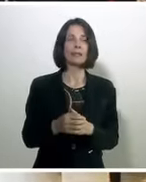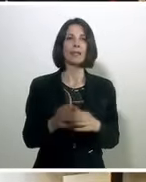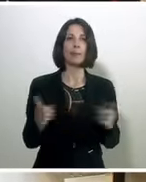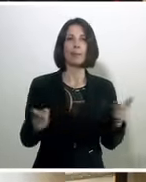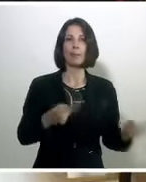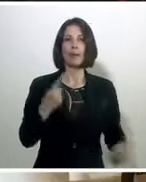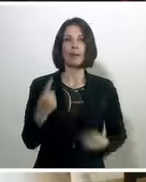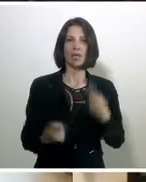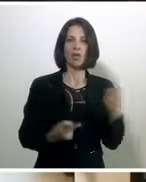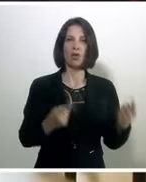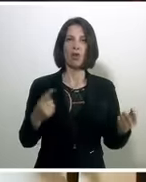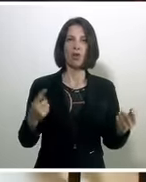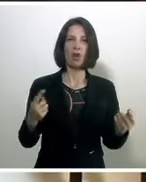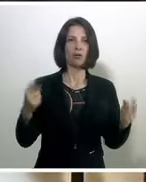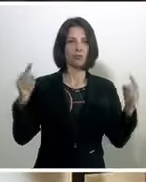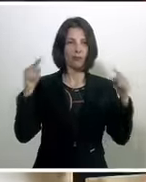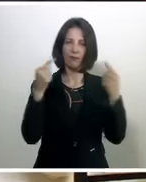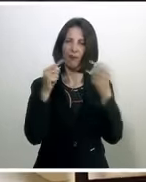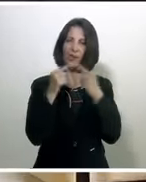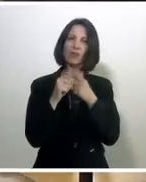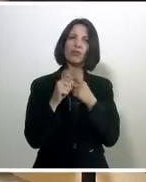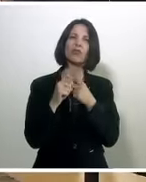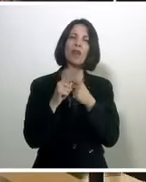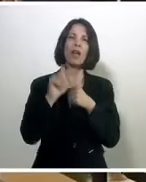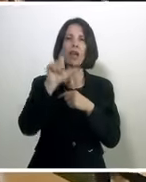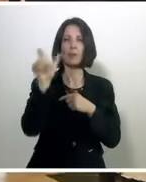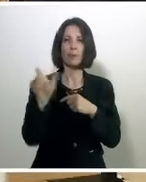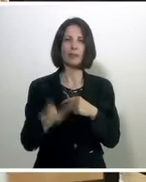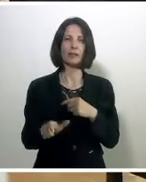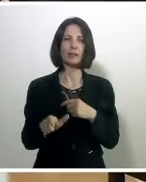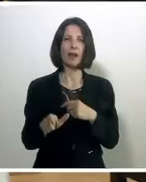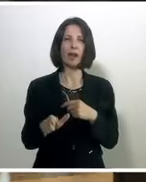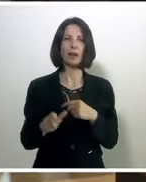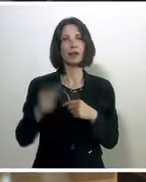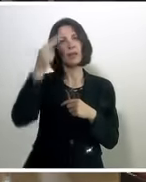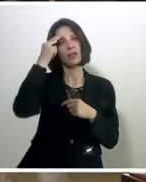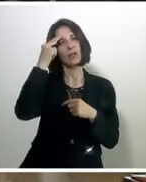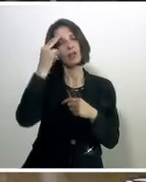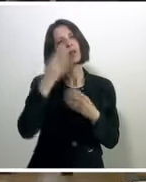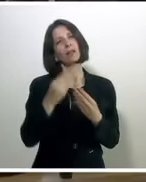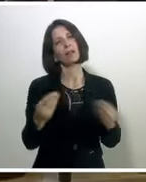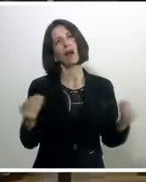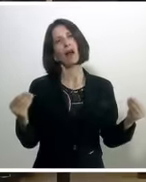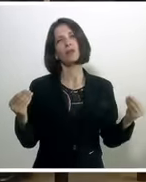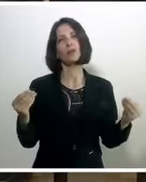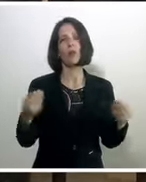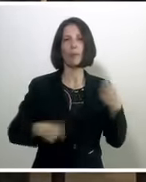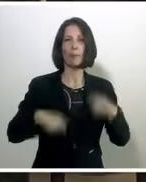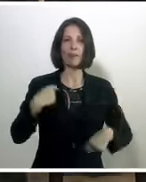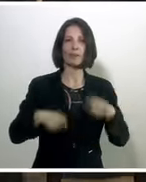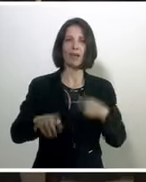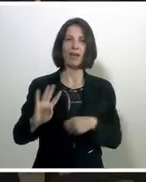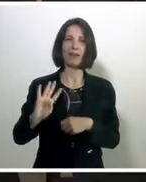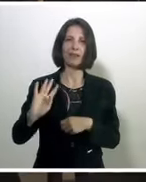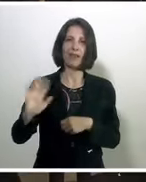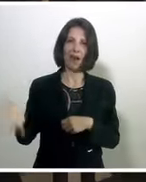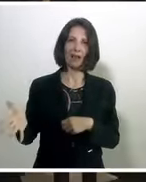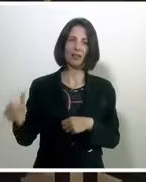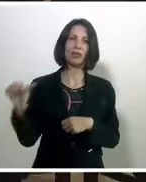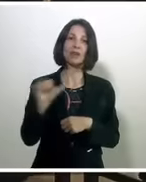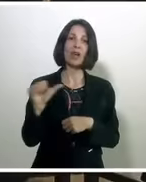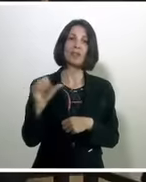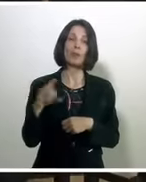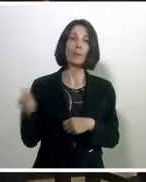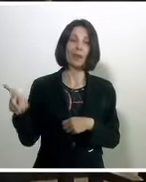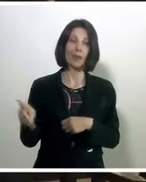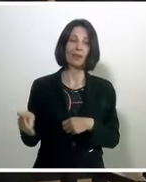paese Ci ricorda un altro presidente quel Sandro Pertini che volle essere vicino a papà fino all'ultimo riportarlo a casa a Roma con